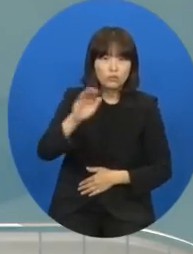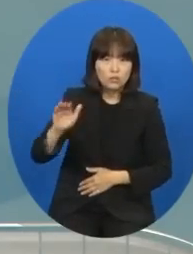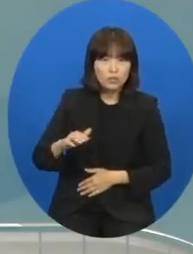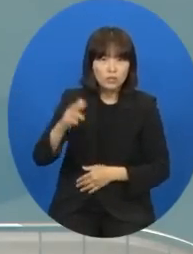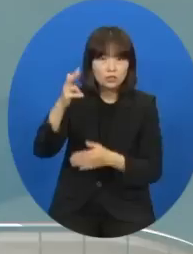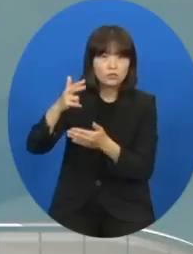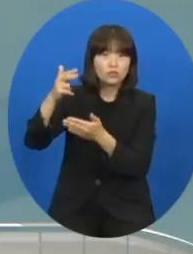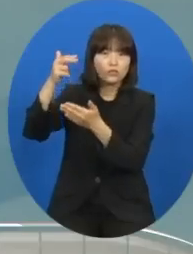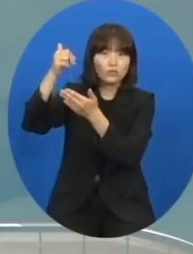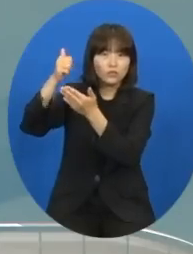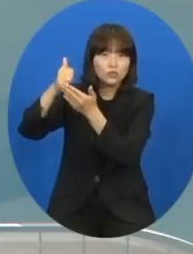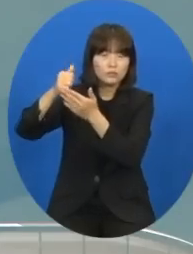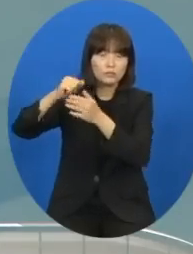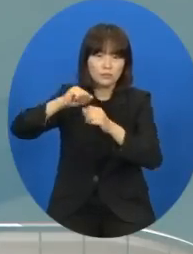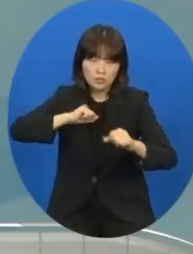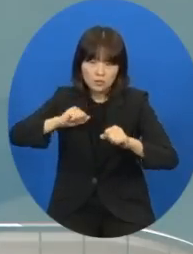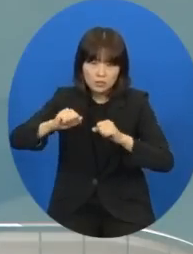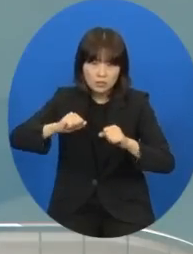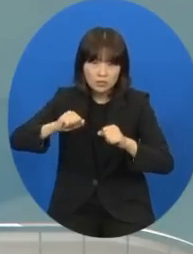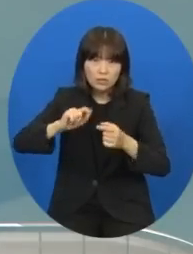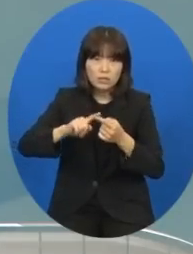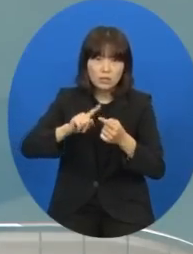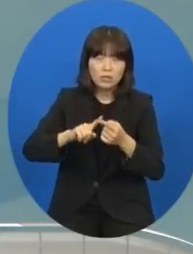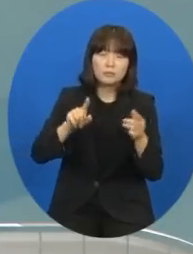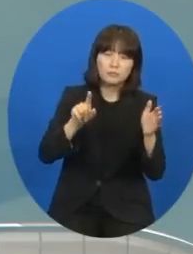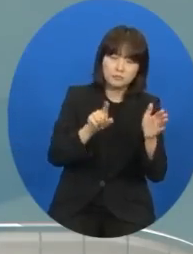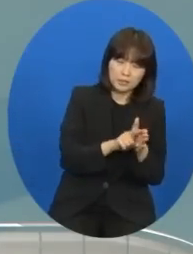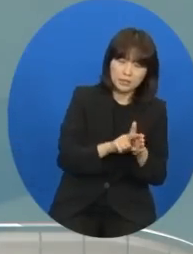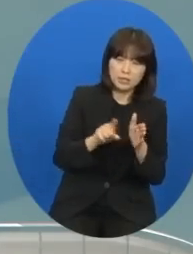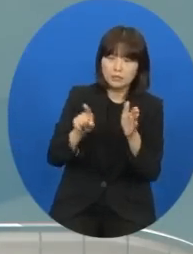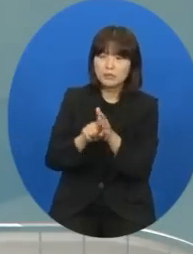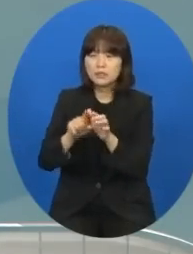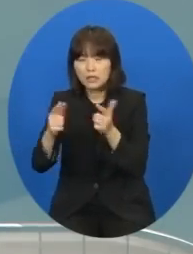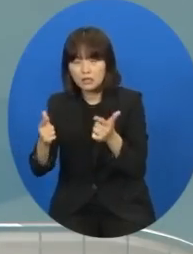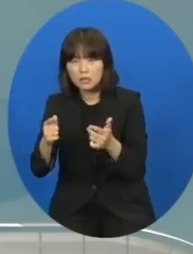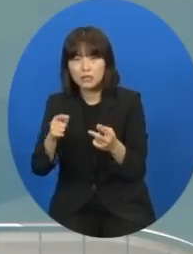하게 하시는 일은 믿느냐 안 믿느냐 뿐이에요.